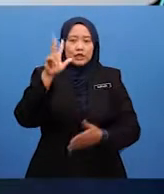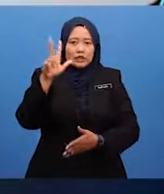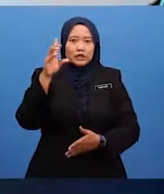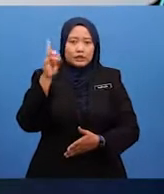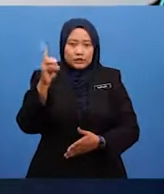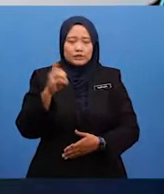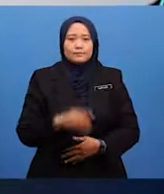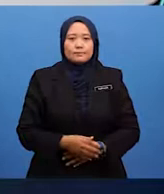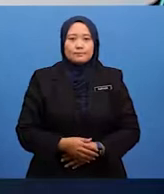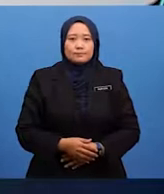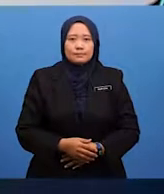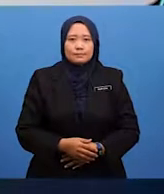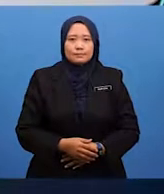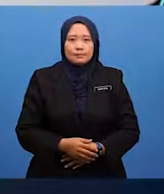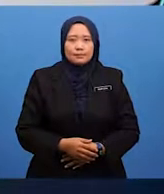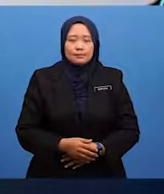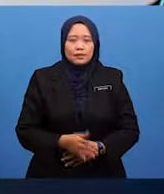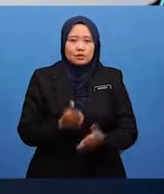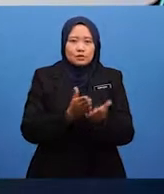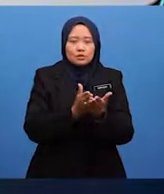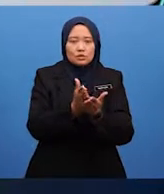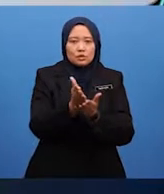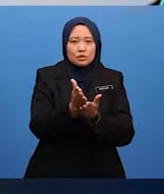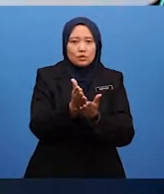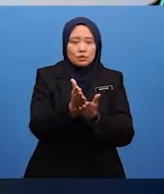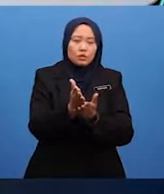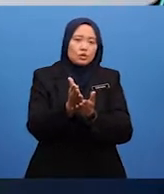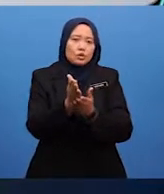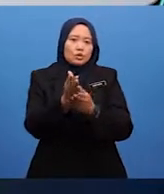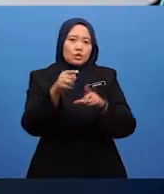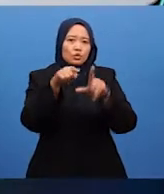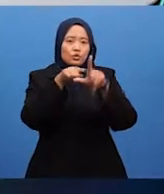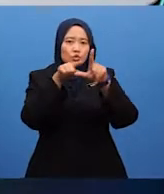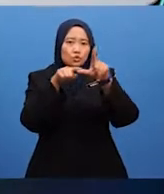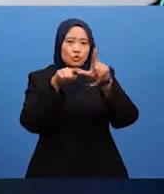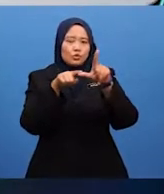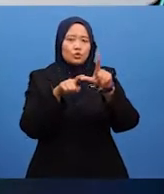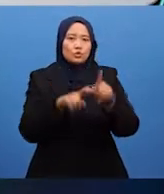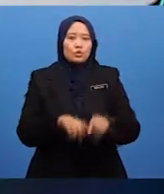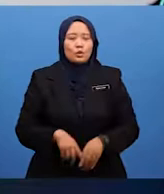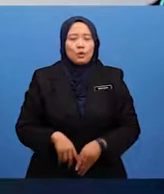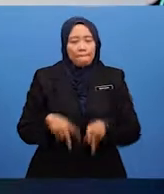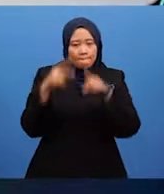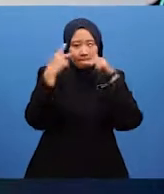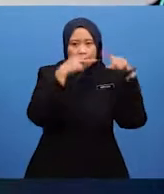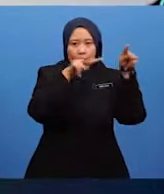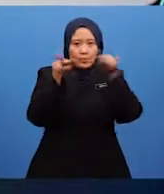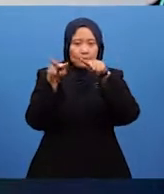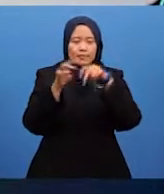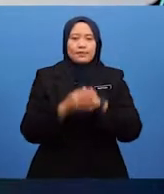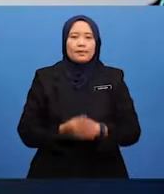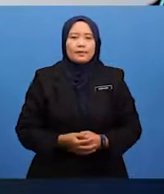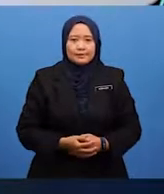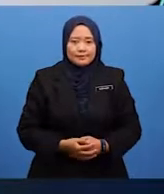Baiklah seterusnya ialah bentuk sudut panjangnya ataupun l casing oil ibessemalina